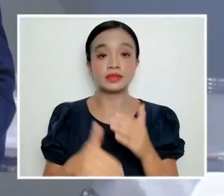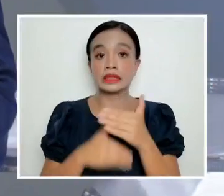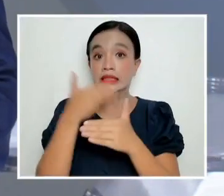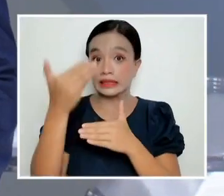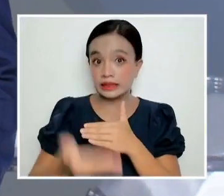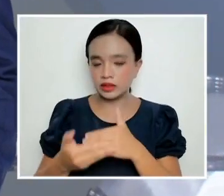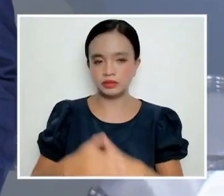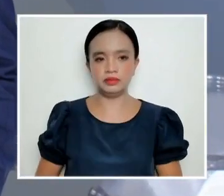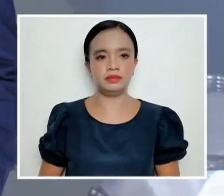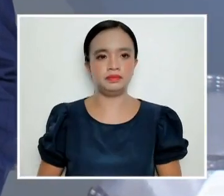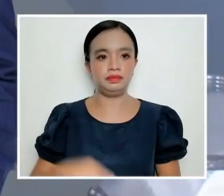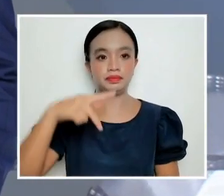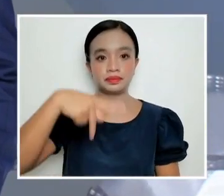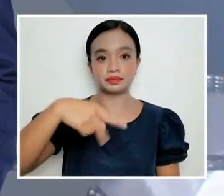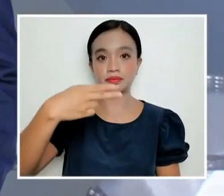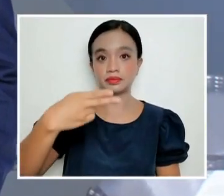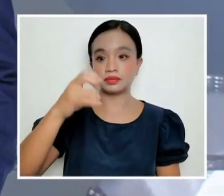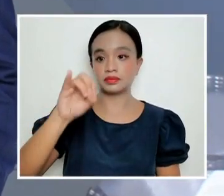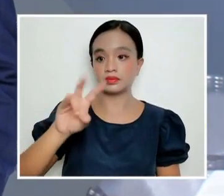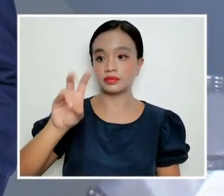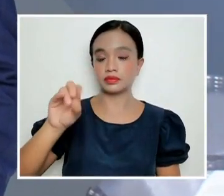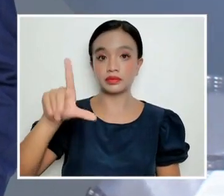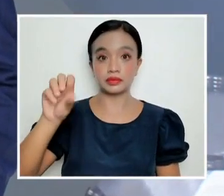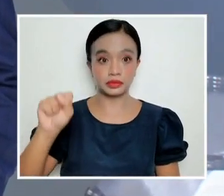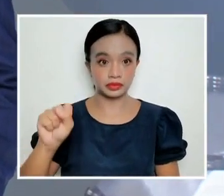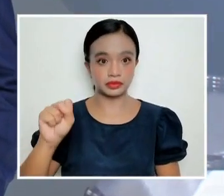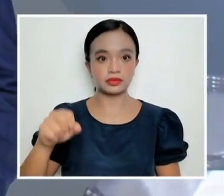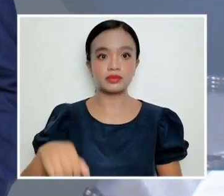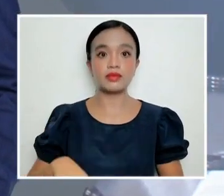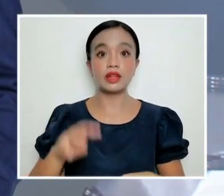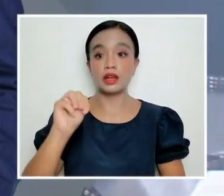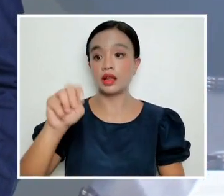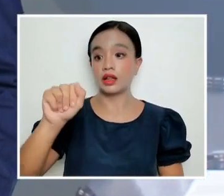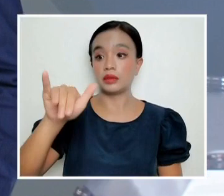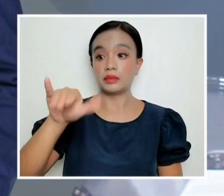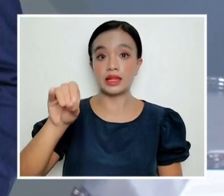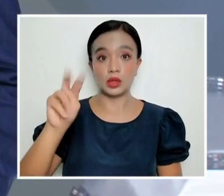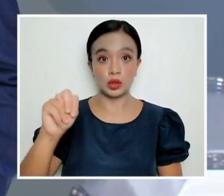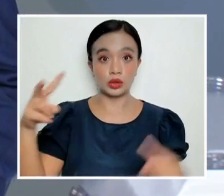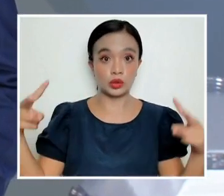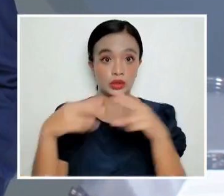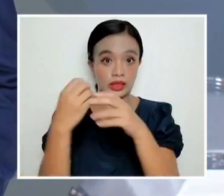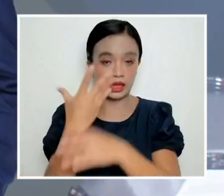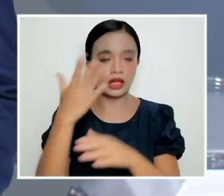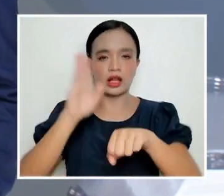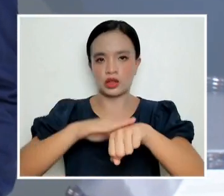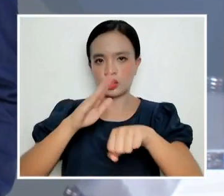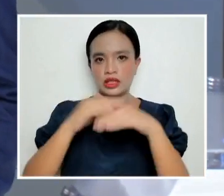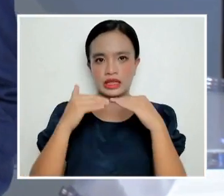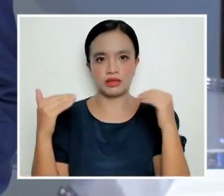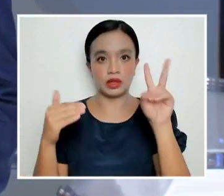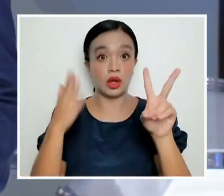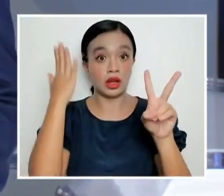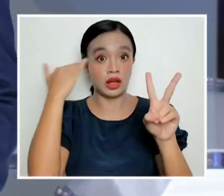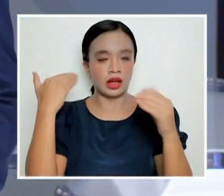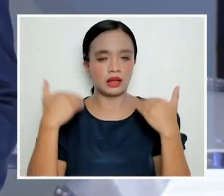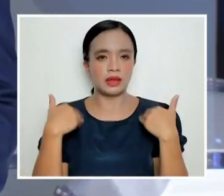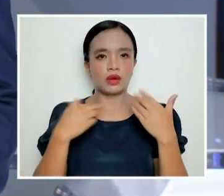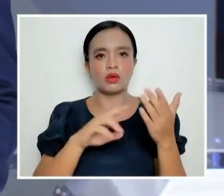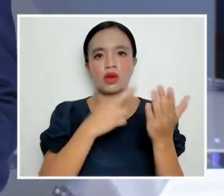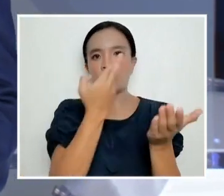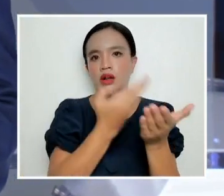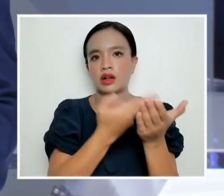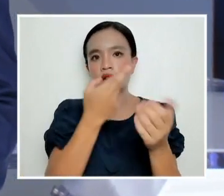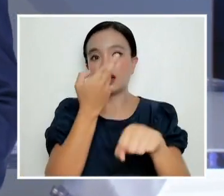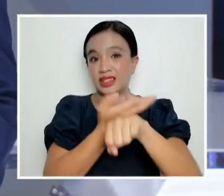Tinaas naman ng PMOC sa Alert Level 2 ang sitwasyon sa Mayong Volcano matapos makapagtala ng mga rockfall sa bunganga ng